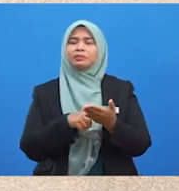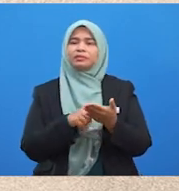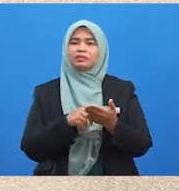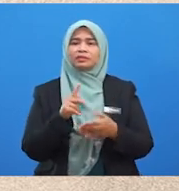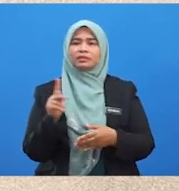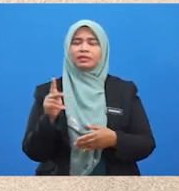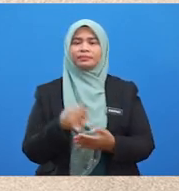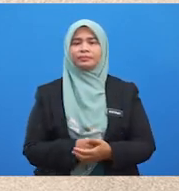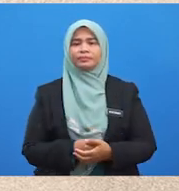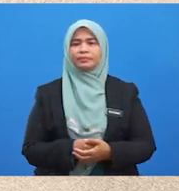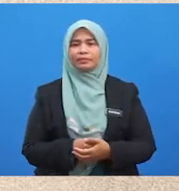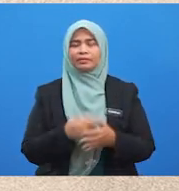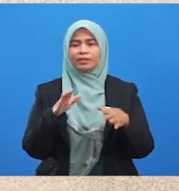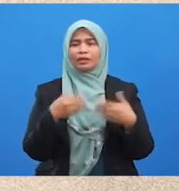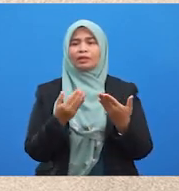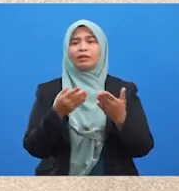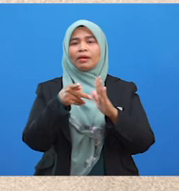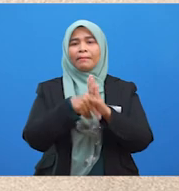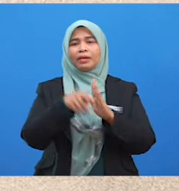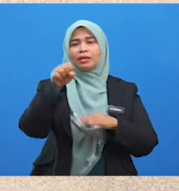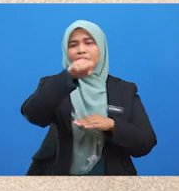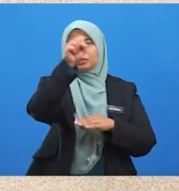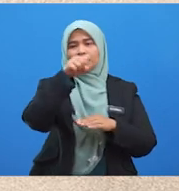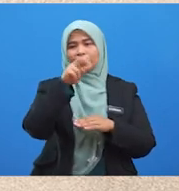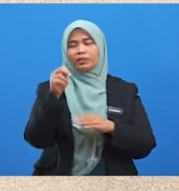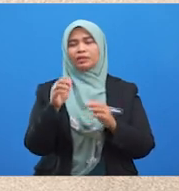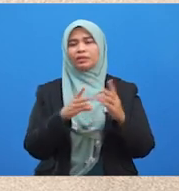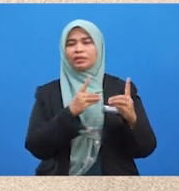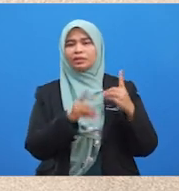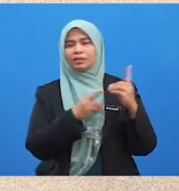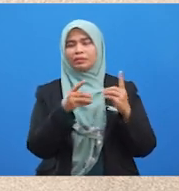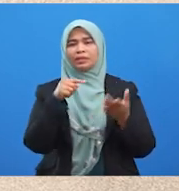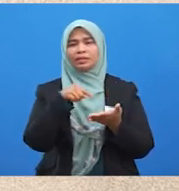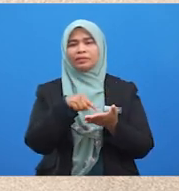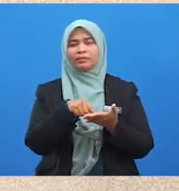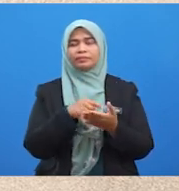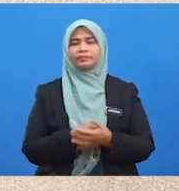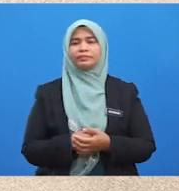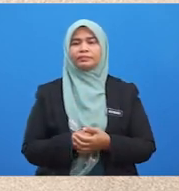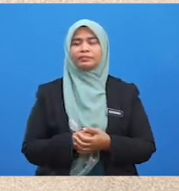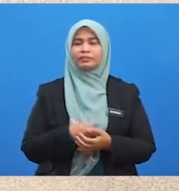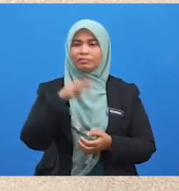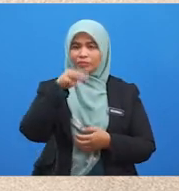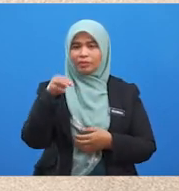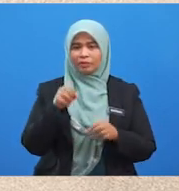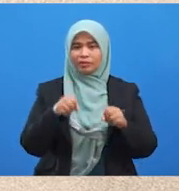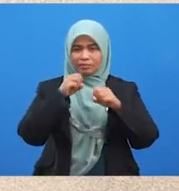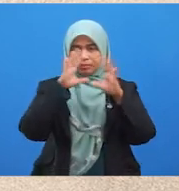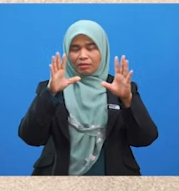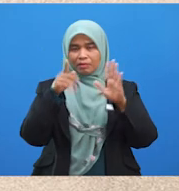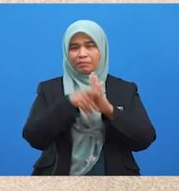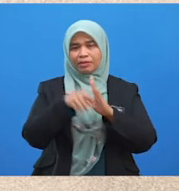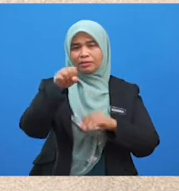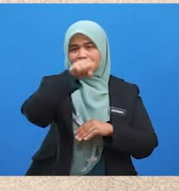Bagaimana pula dengan persoalan bagi drama ini? Adakah murid-murid boleh menerangkan